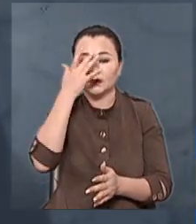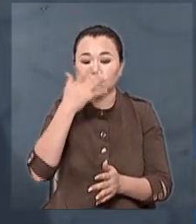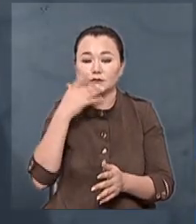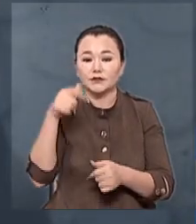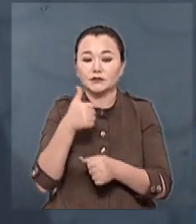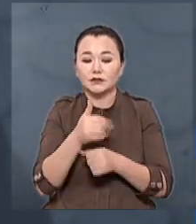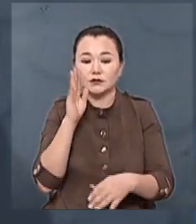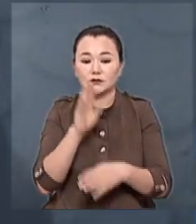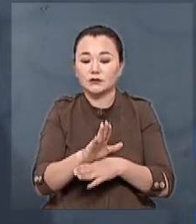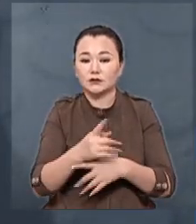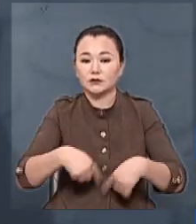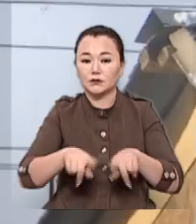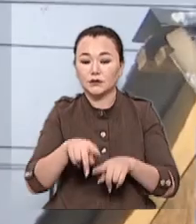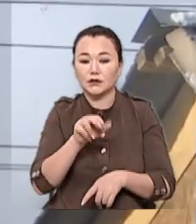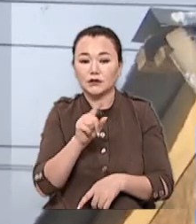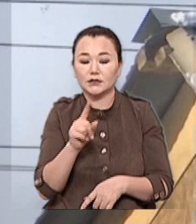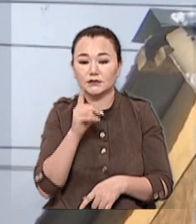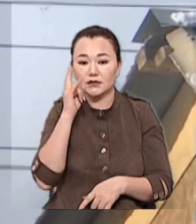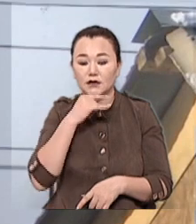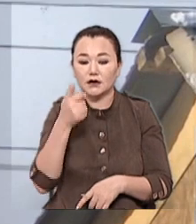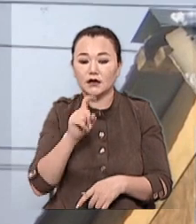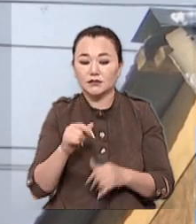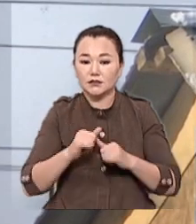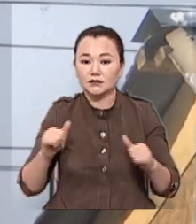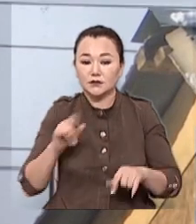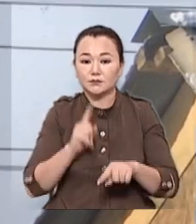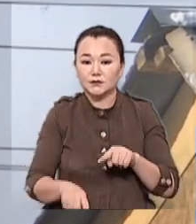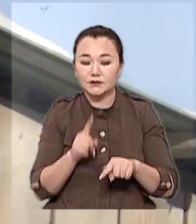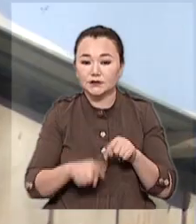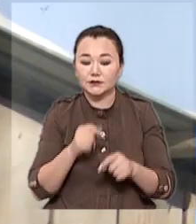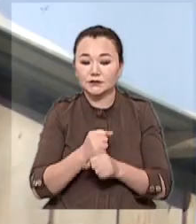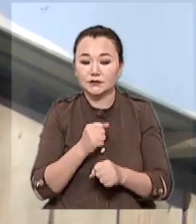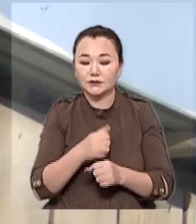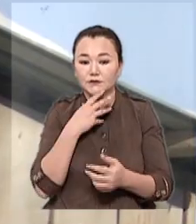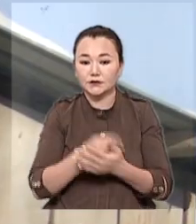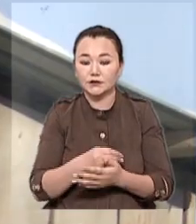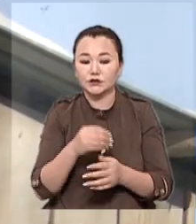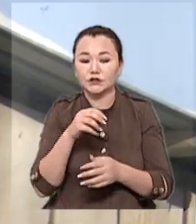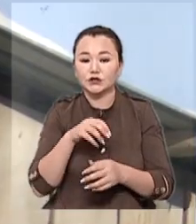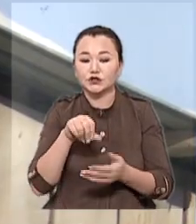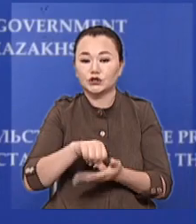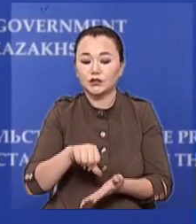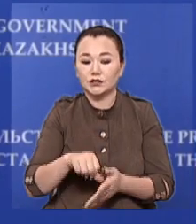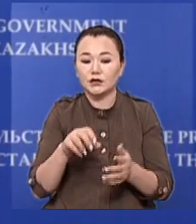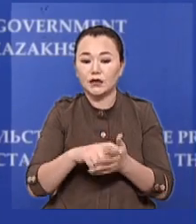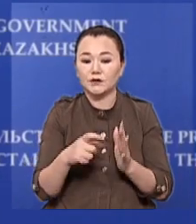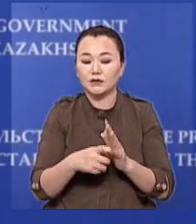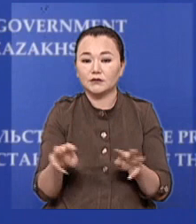дал поручение компании «Казахгаз» нарастить темпы. Своим вариантом поделились и члены кабинета министров.